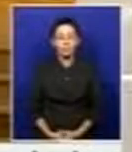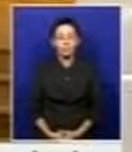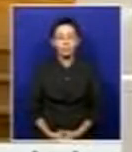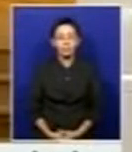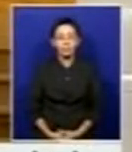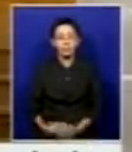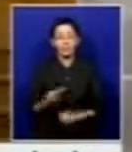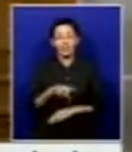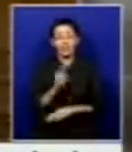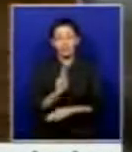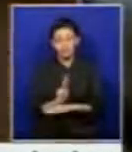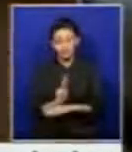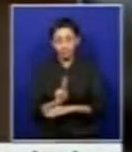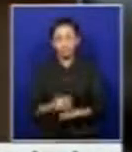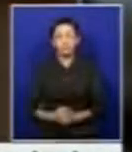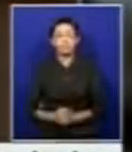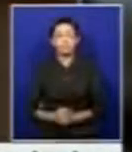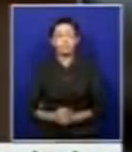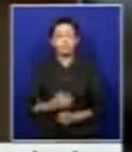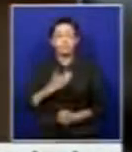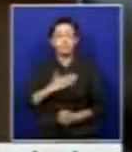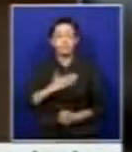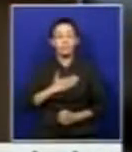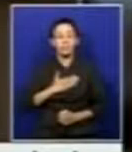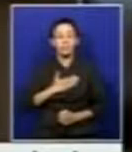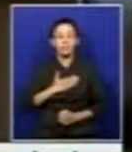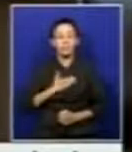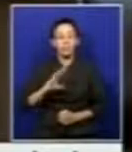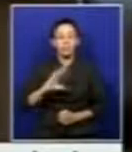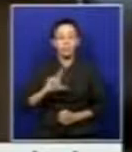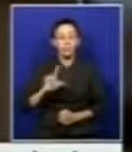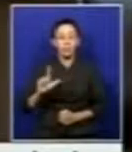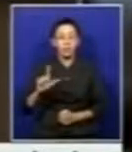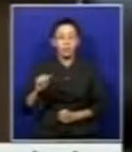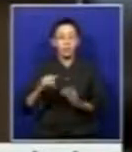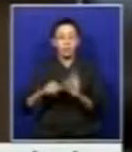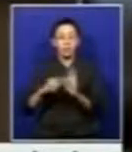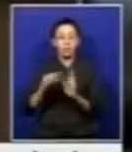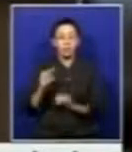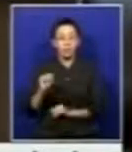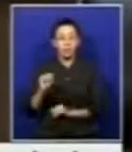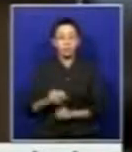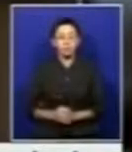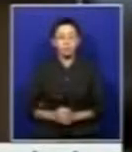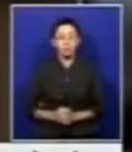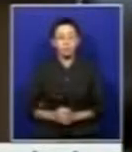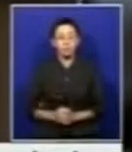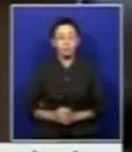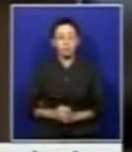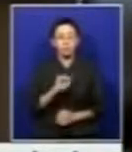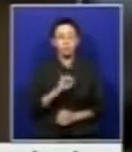ท่านประธานที่เคารพกระผมนายชนน่านสีแก้วสมาชิกสภาผู้แทนราษฎ